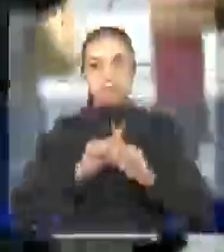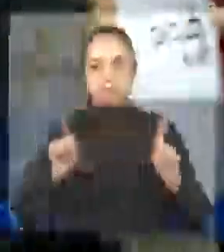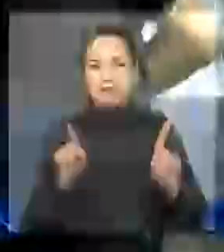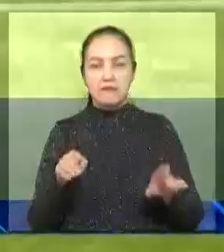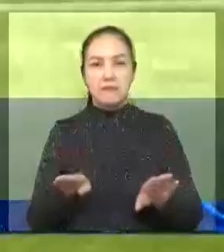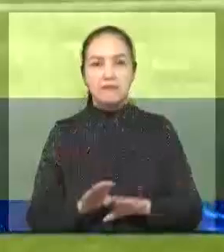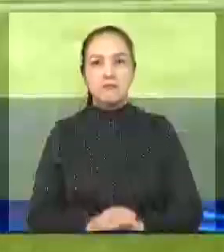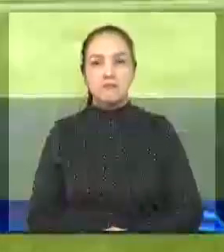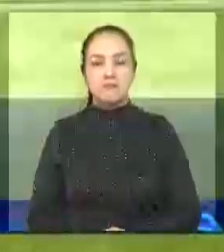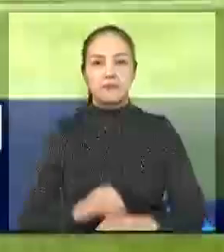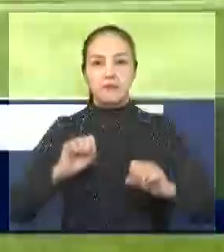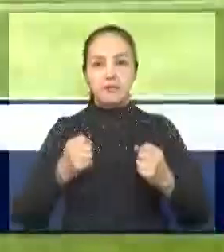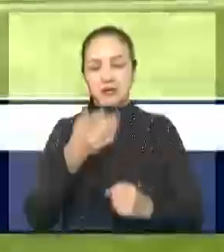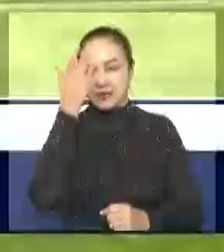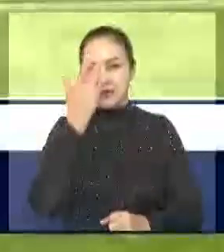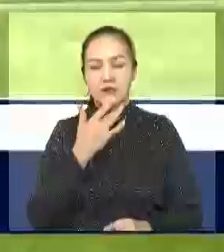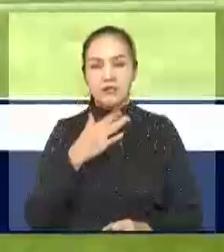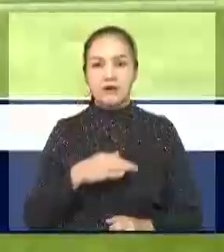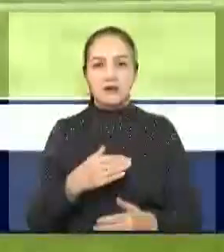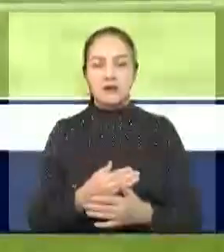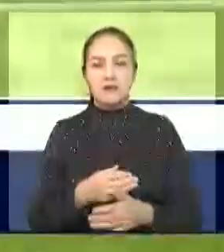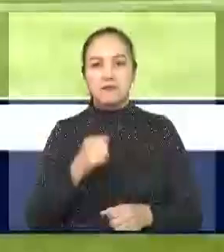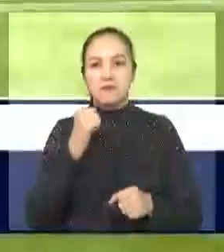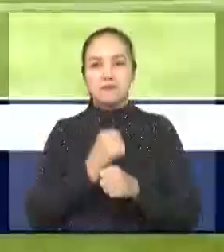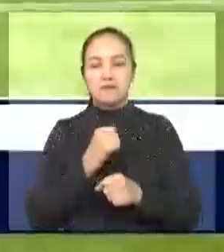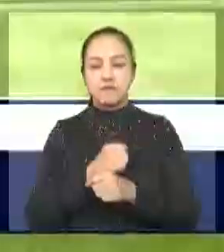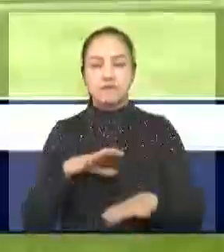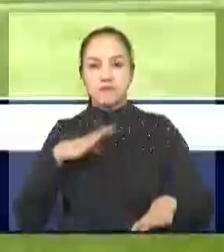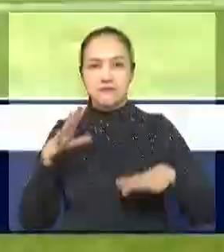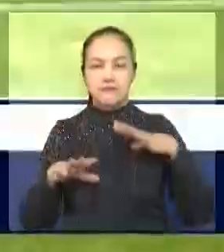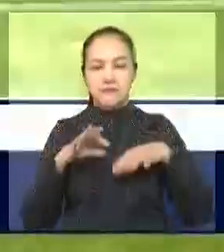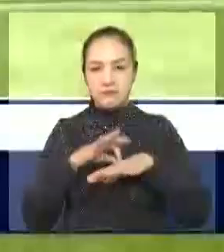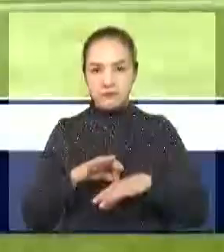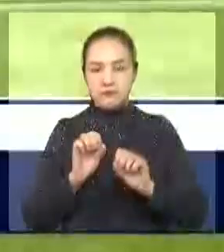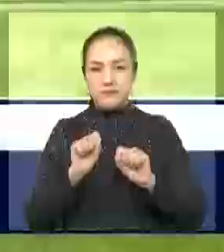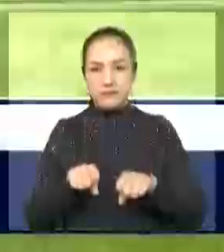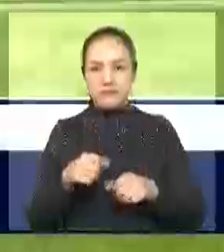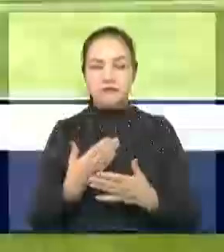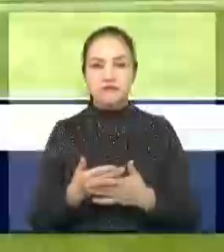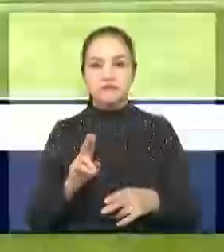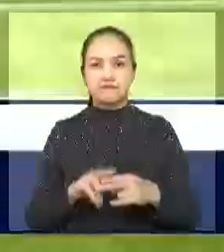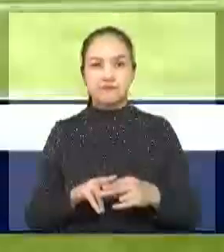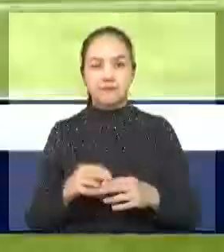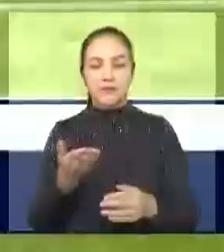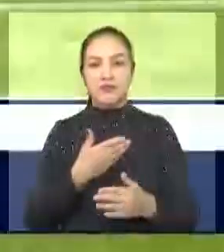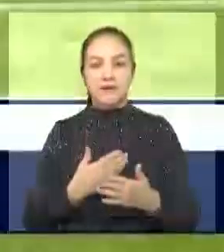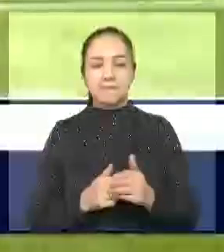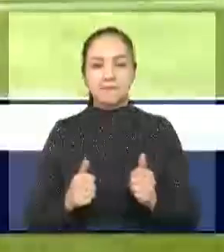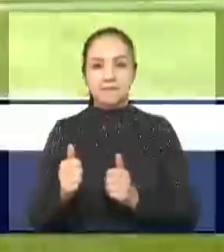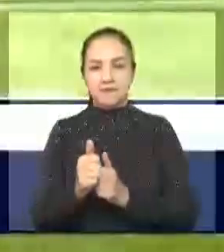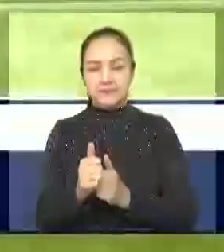тұсы мынада. Қыс жаз бойы үзіліссіз оқу-жаттығу процестерін өткізе алады. Яғни ол бізге